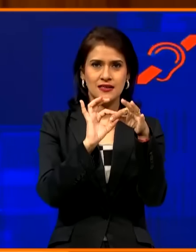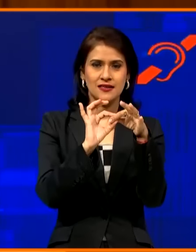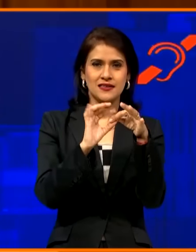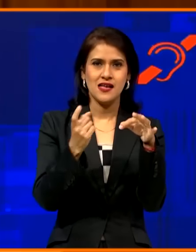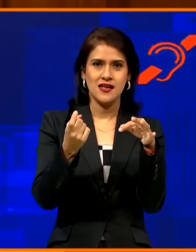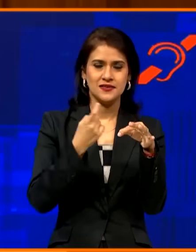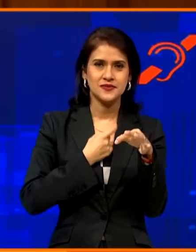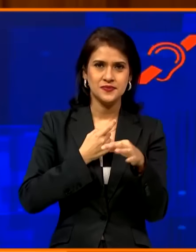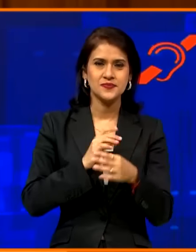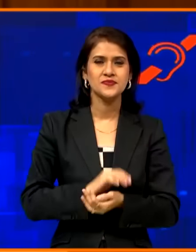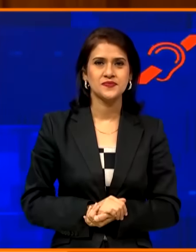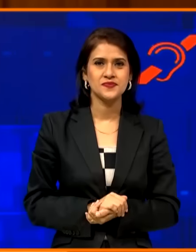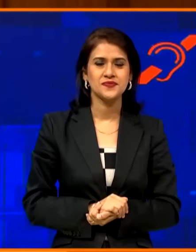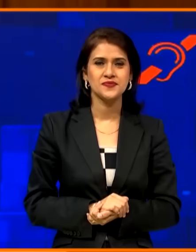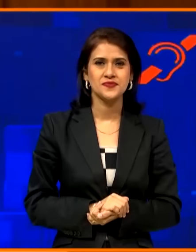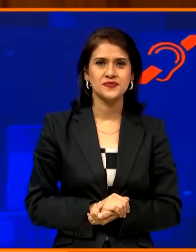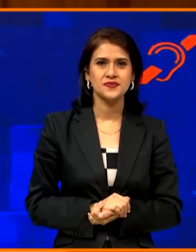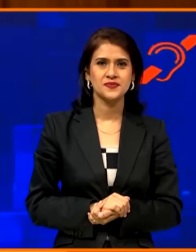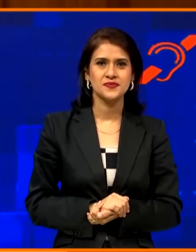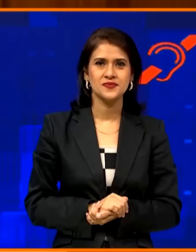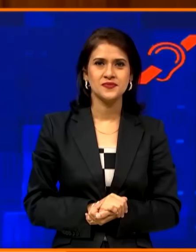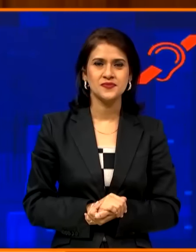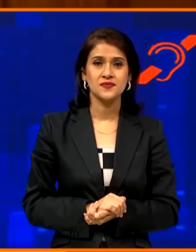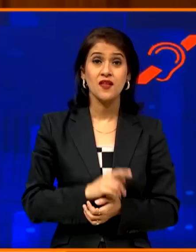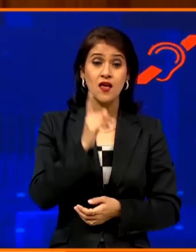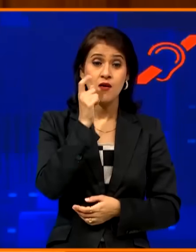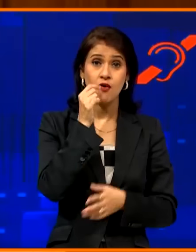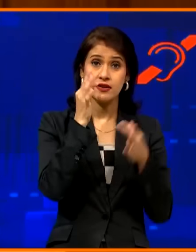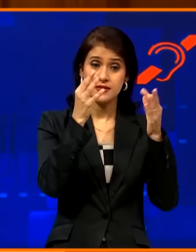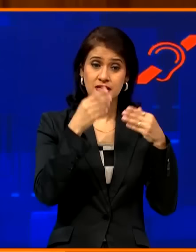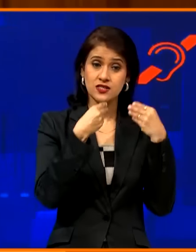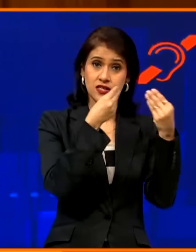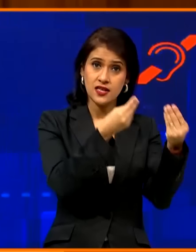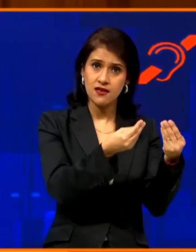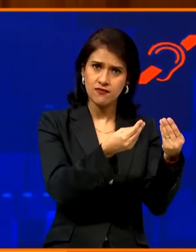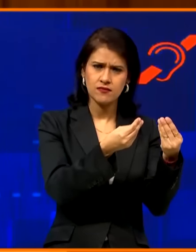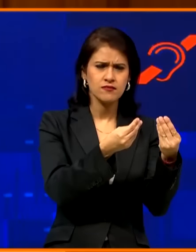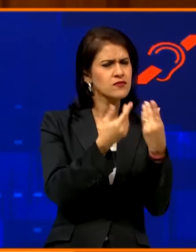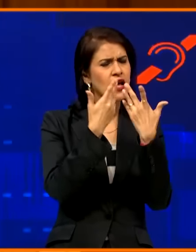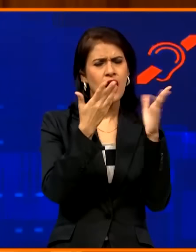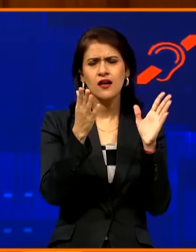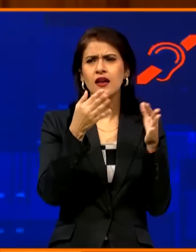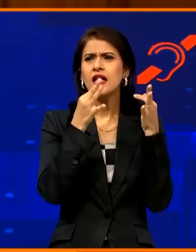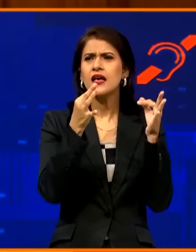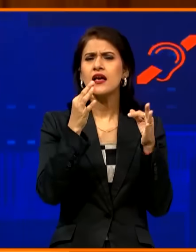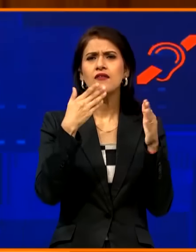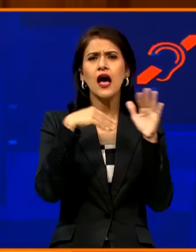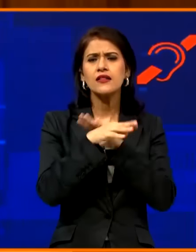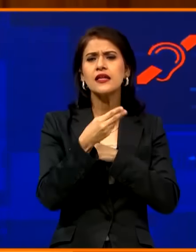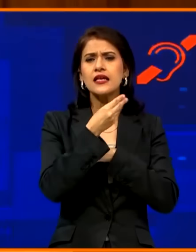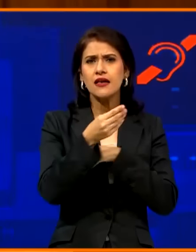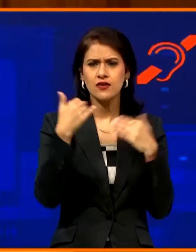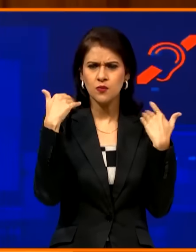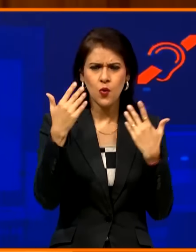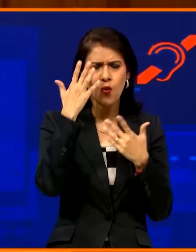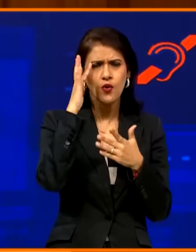किया है तो जो इनाम मर्दों को मिलेगा जो भी मिलेगा अच्छे काम करने